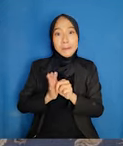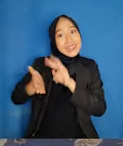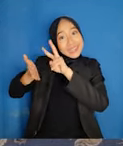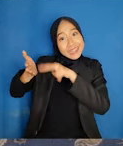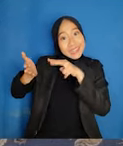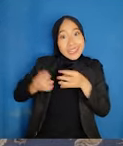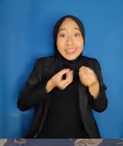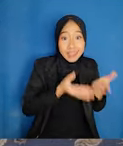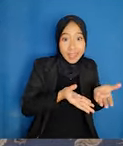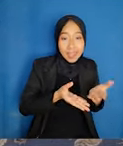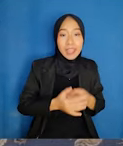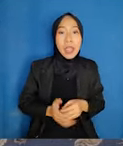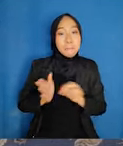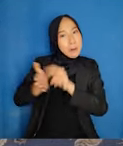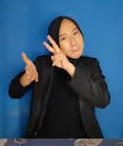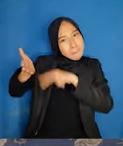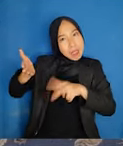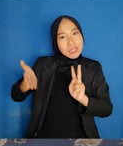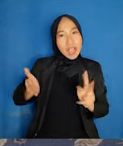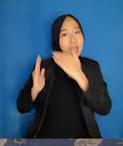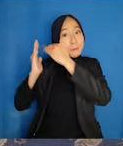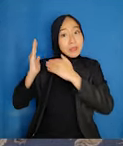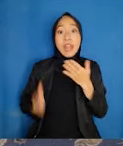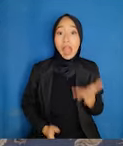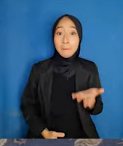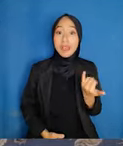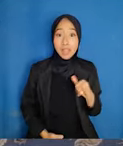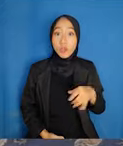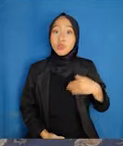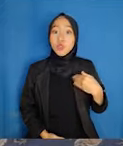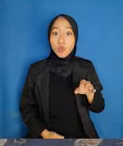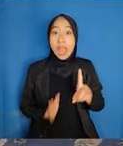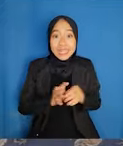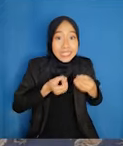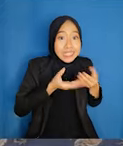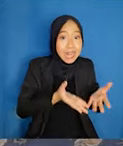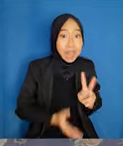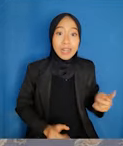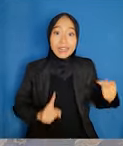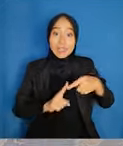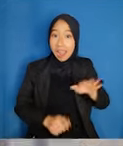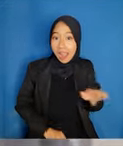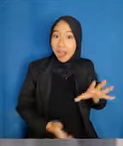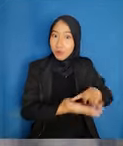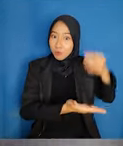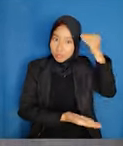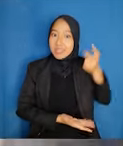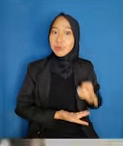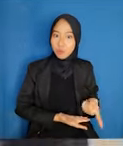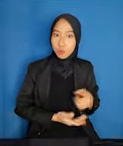mendiktekan, membacakan materi apa yang sudah dijelaskan kepada siswa tersebut.